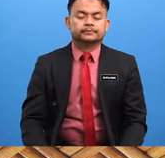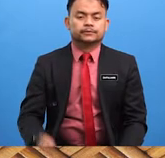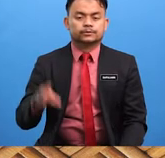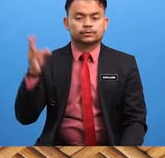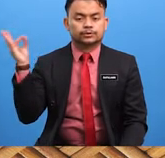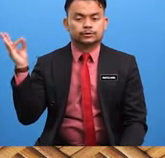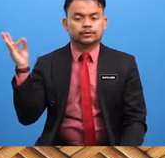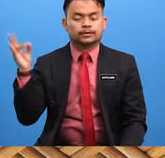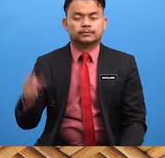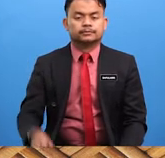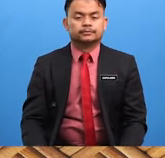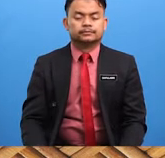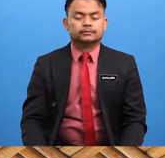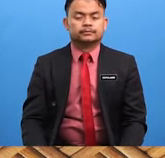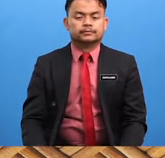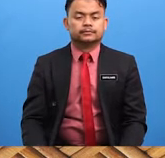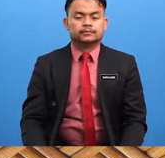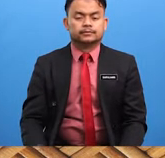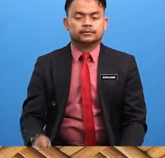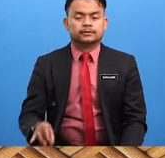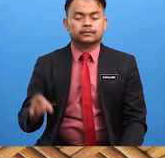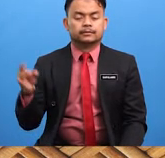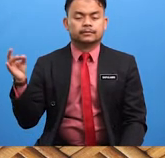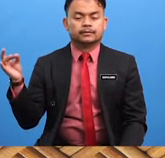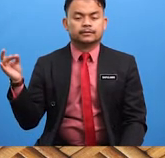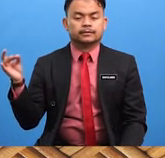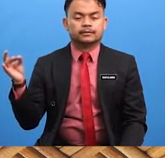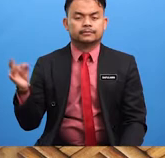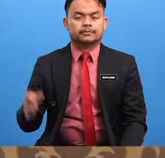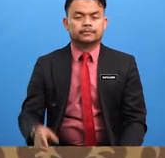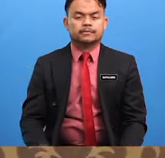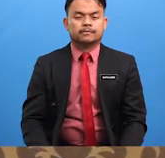memplas, kelarai kepala gajah.